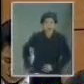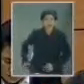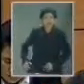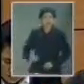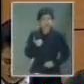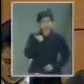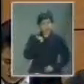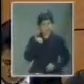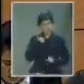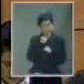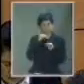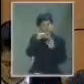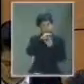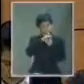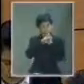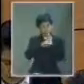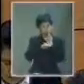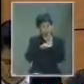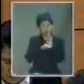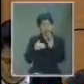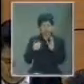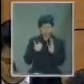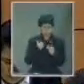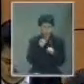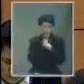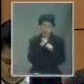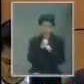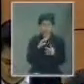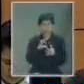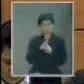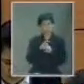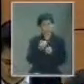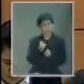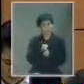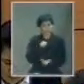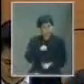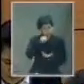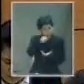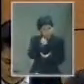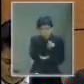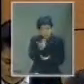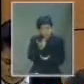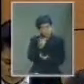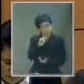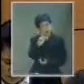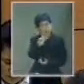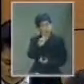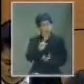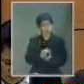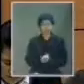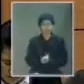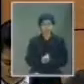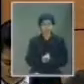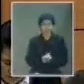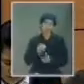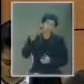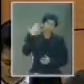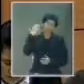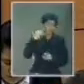รายละเอียดจัดการงบประมาณใหม่กลายเป็นกระเช้าสามกระเช้าขึ้นได้ยังไงครับของเดิมไม่ใ